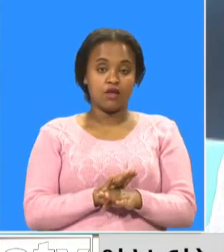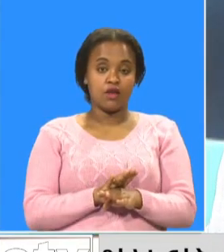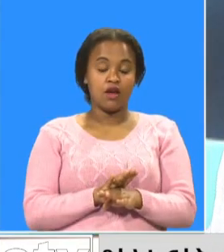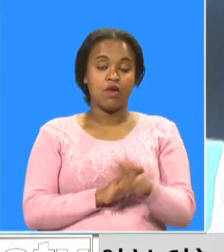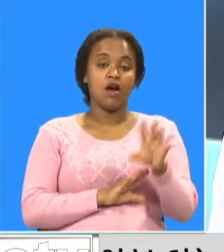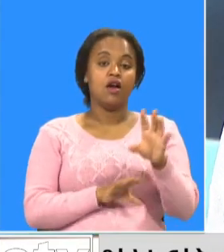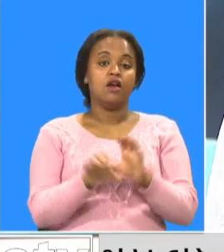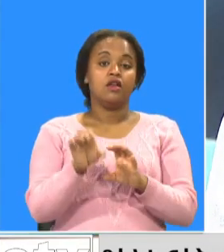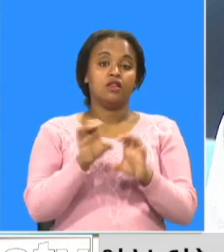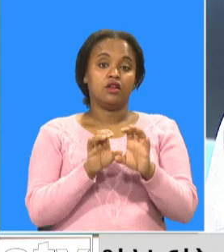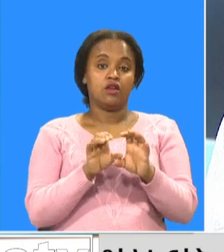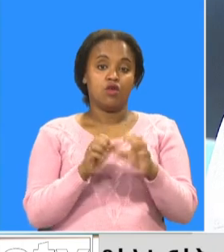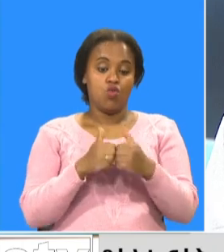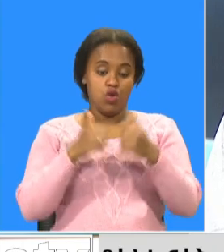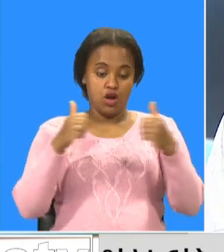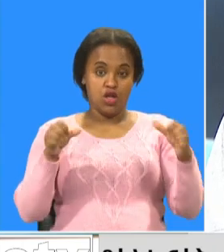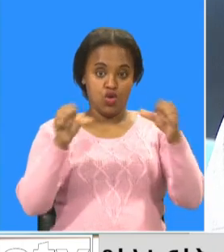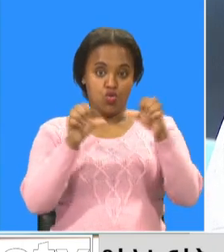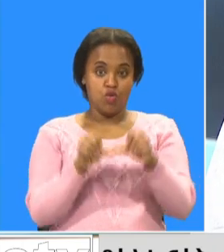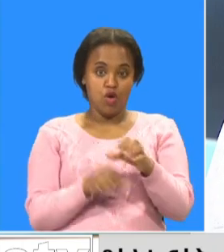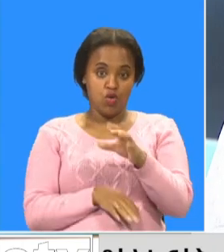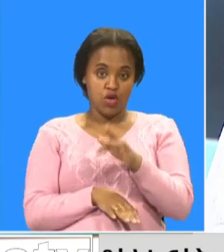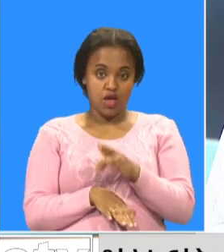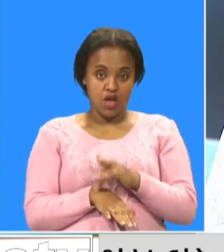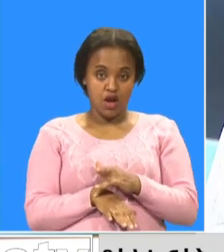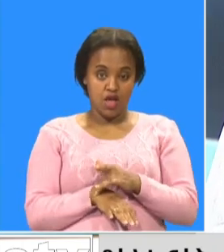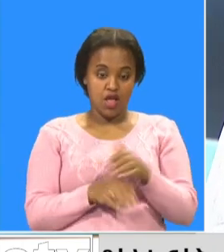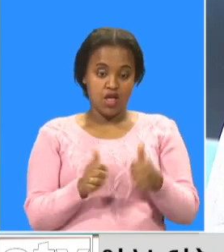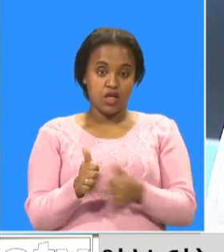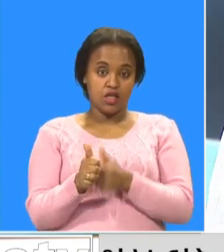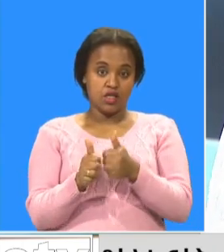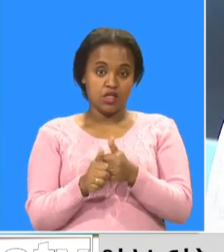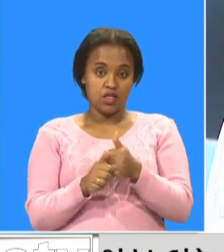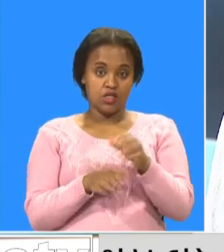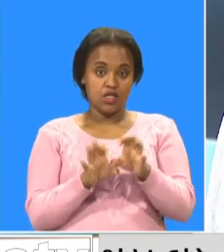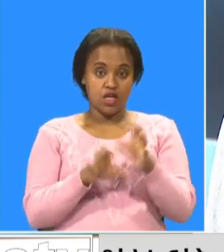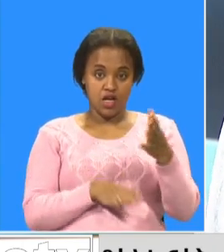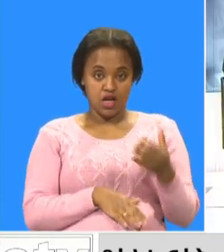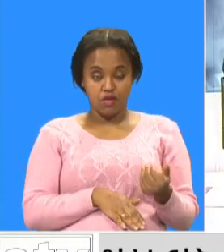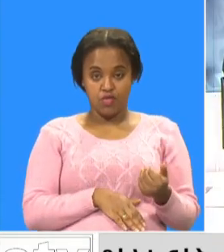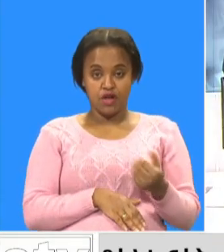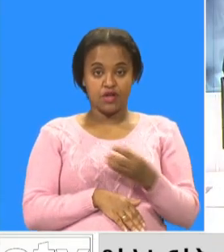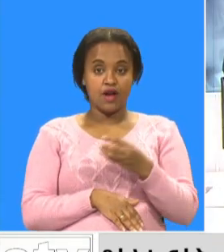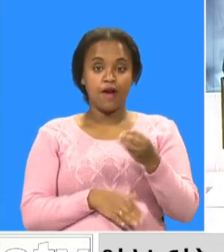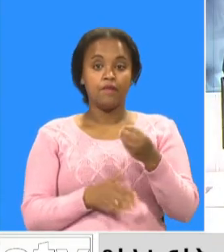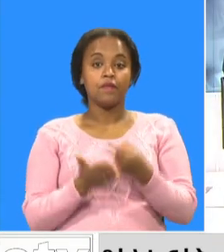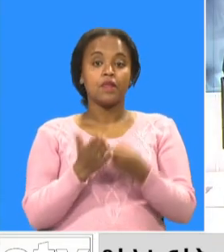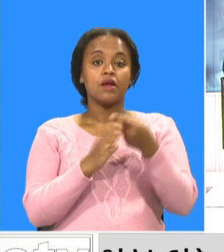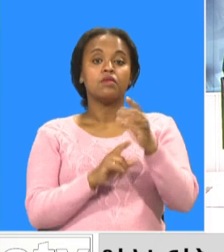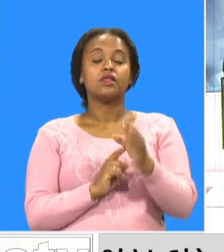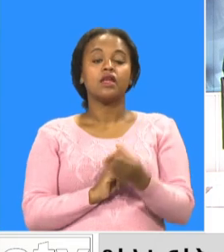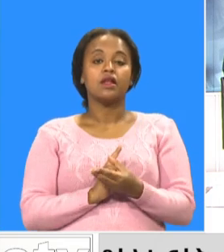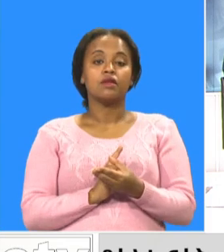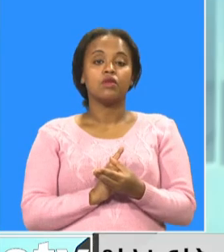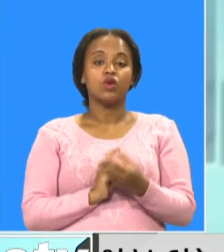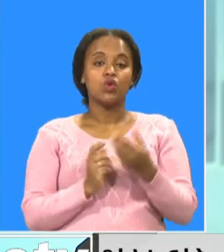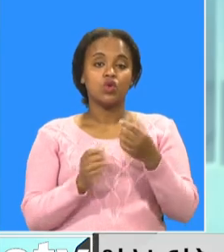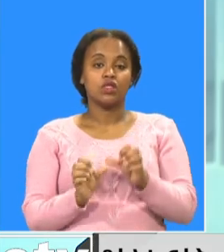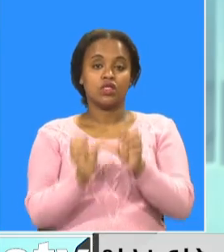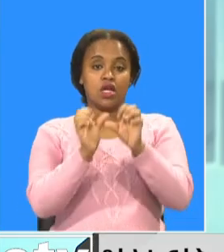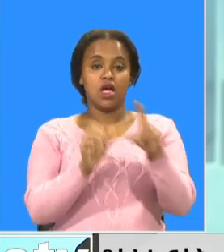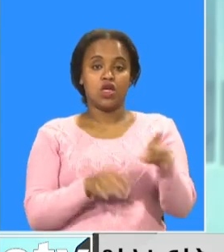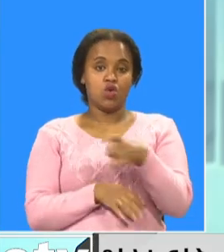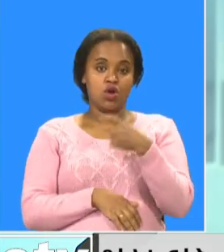እንዲገባ ተደርጎ ወደ ለይቶ መቆያ ላይ ህክምና ክትትል ሲደረግ ነበርና አሁን በዛ አይነት መልኩ ይሄ ዘላቂ